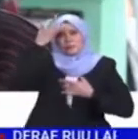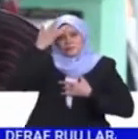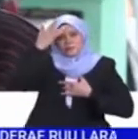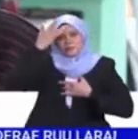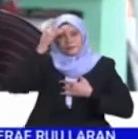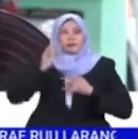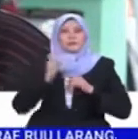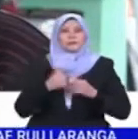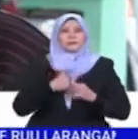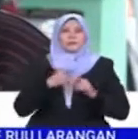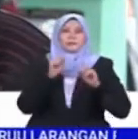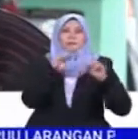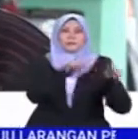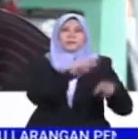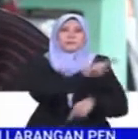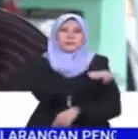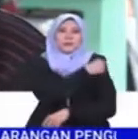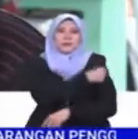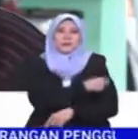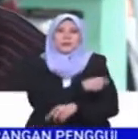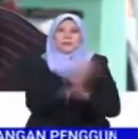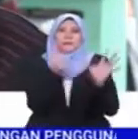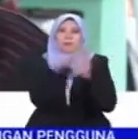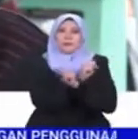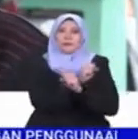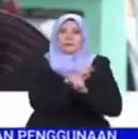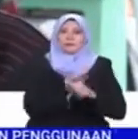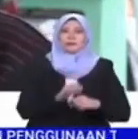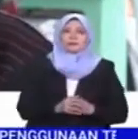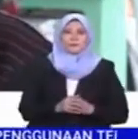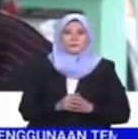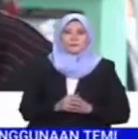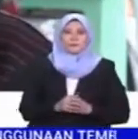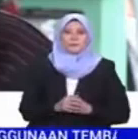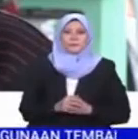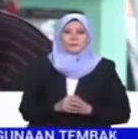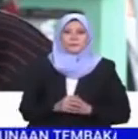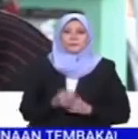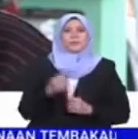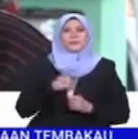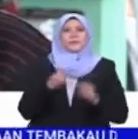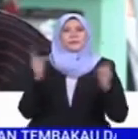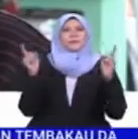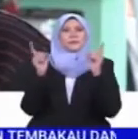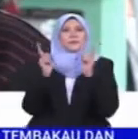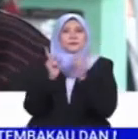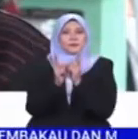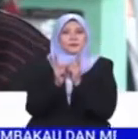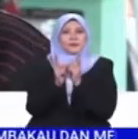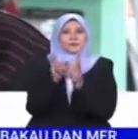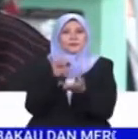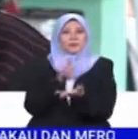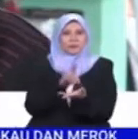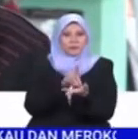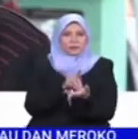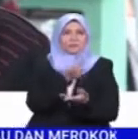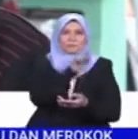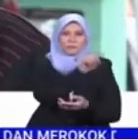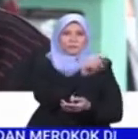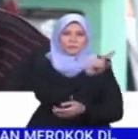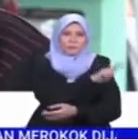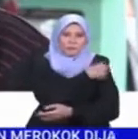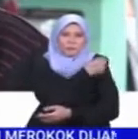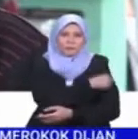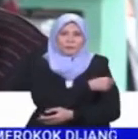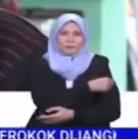saya dirawat di Hospital Ampang. Jadi saya berjumpa dengan doktor di sana.